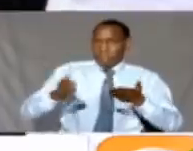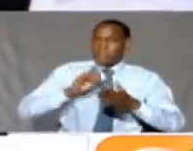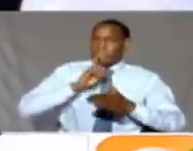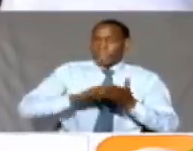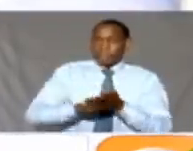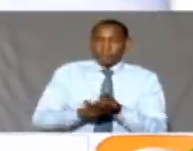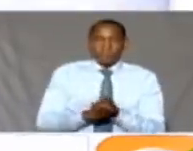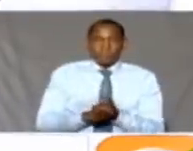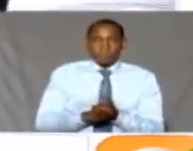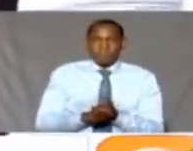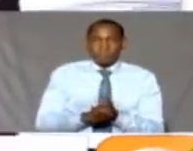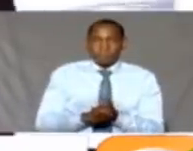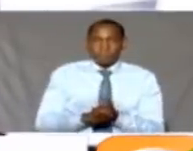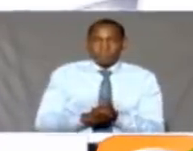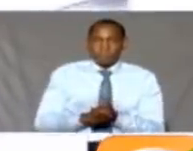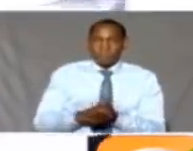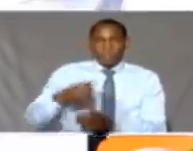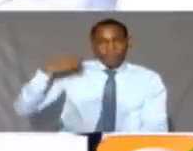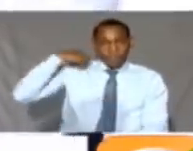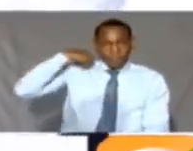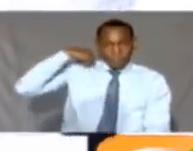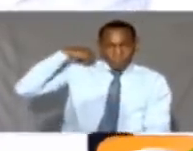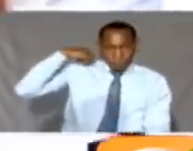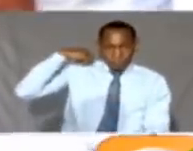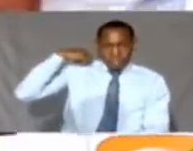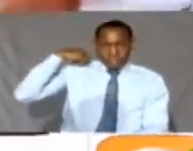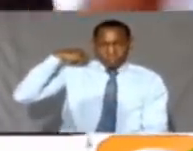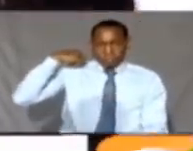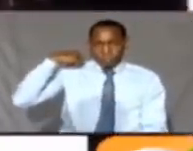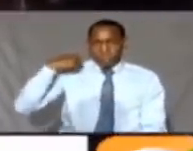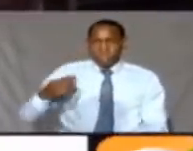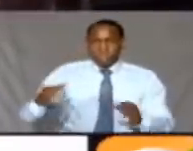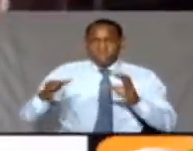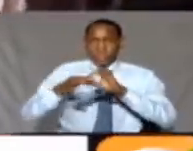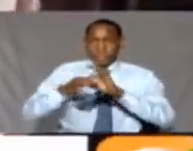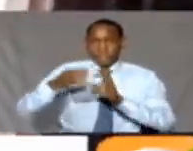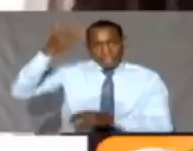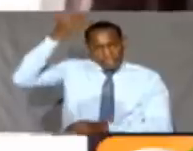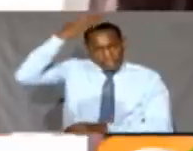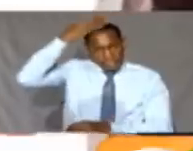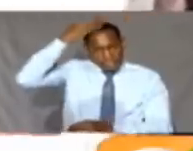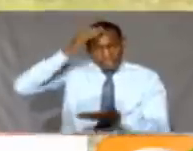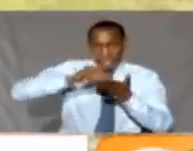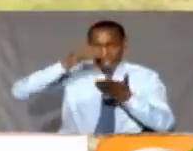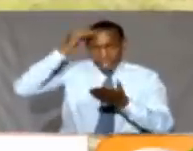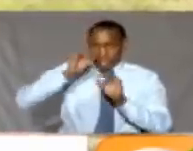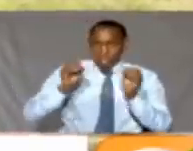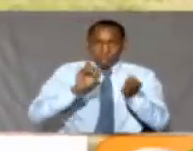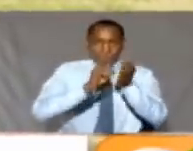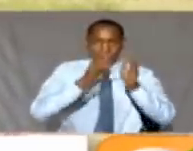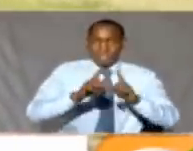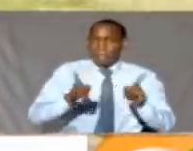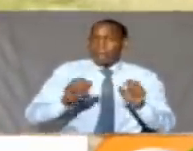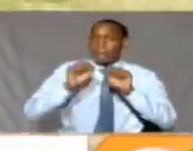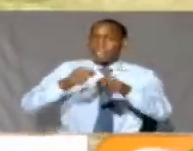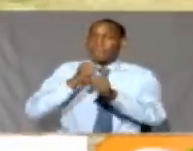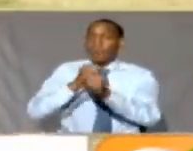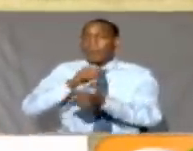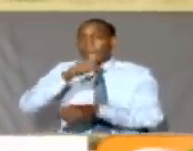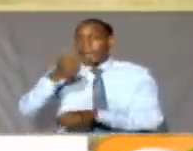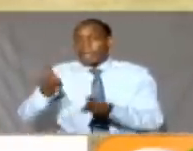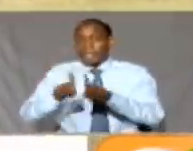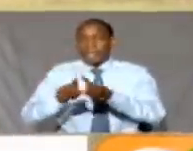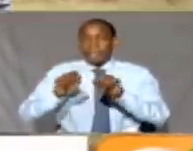wacha nijitolee, si kubahatika kusoma kuwa nurse wala daktari, lakini naweza fanya kitu pia hata